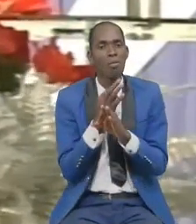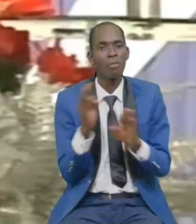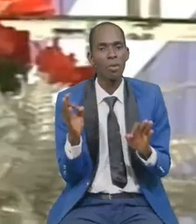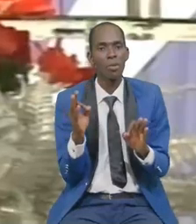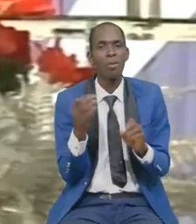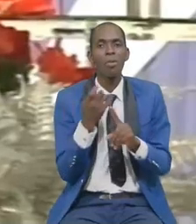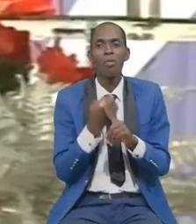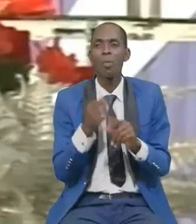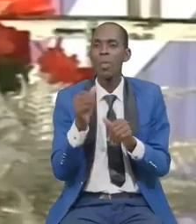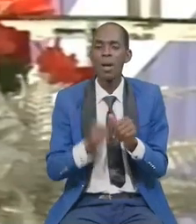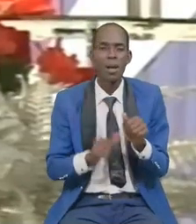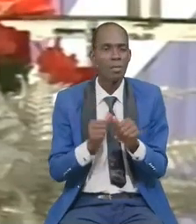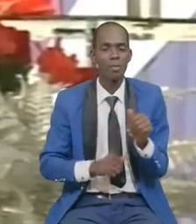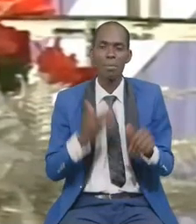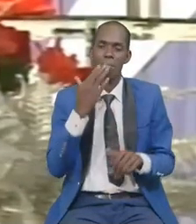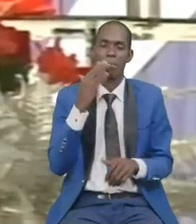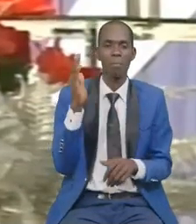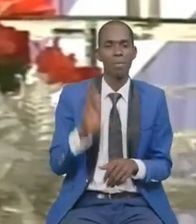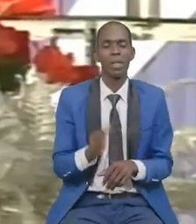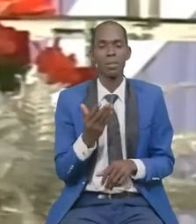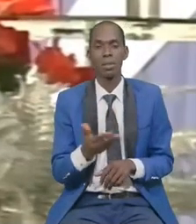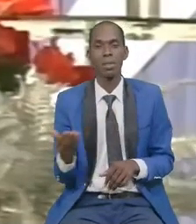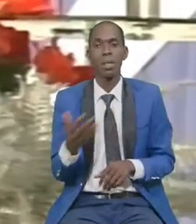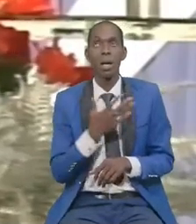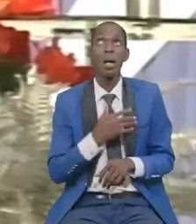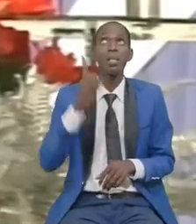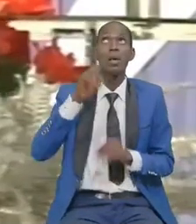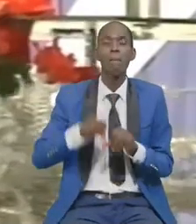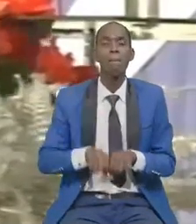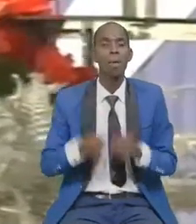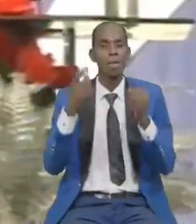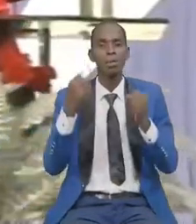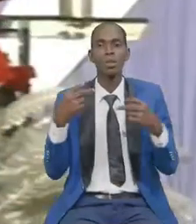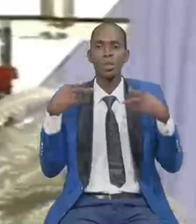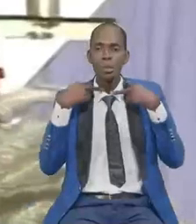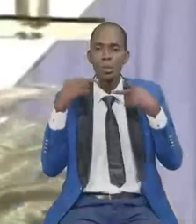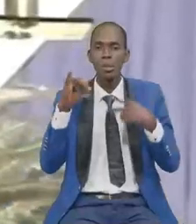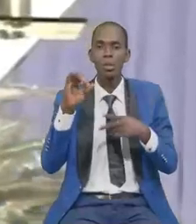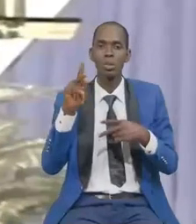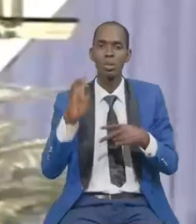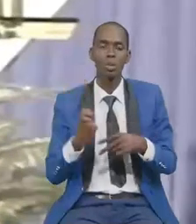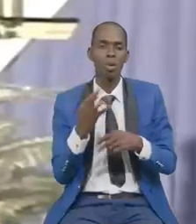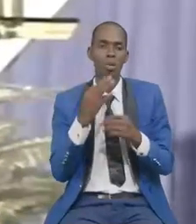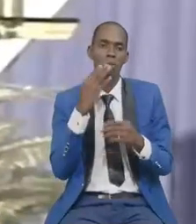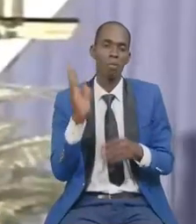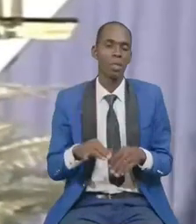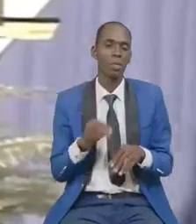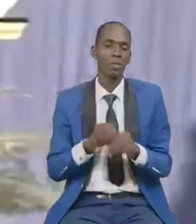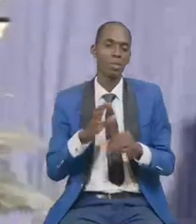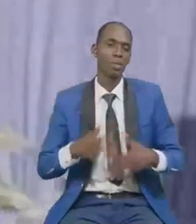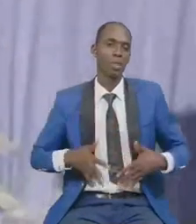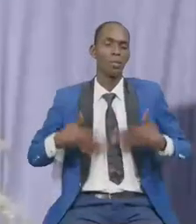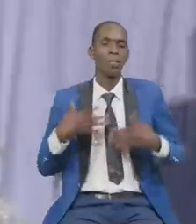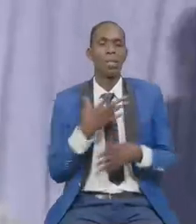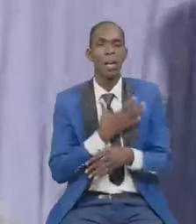tout mal. Et il brise le joug du mal dans ta vie. Et il dit, sachant